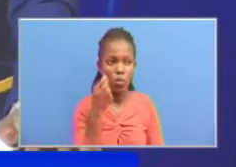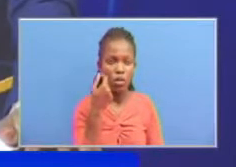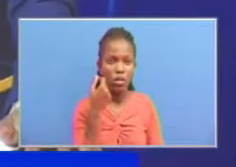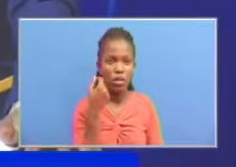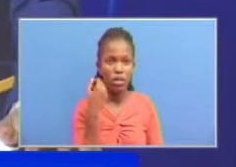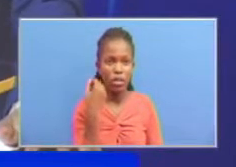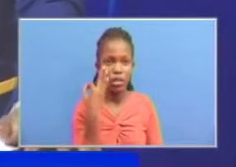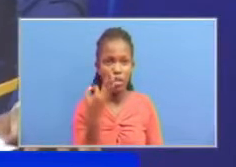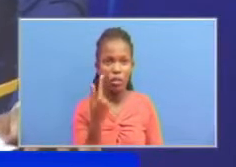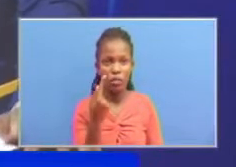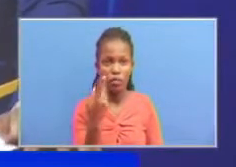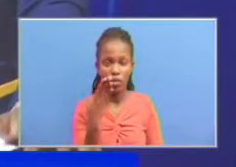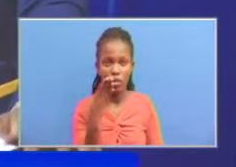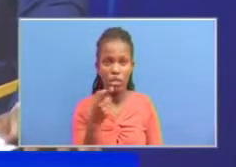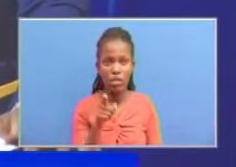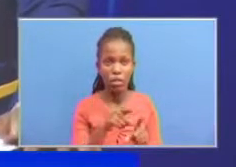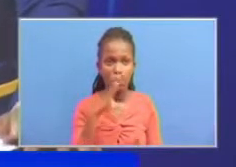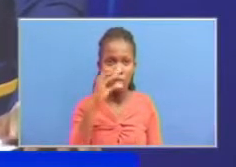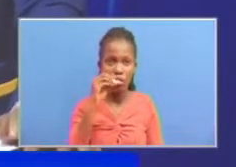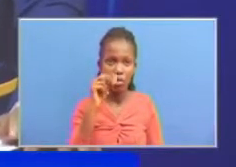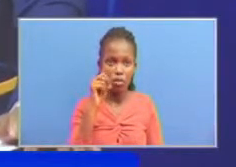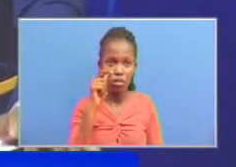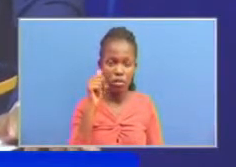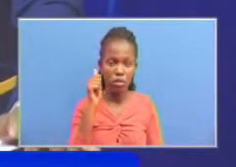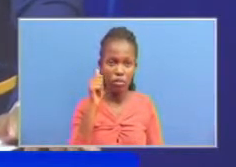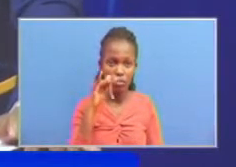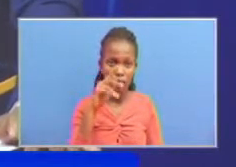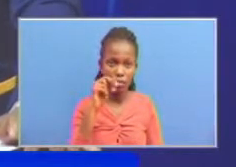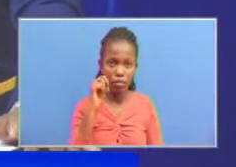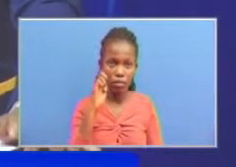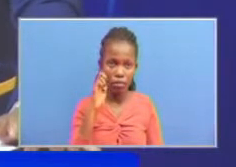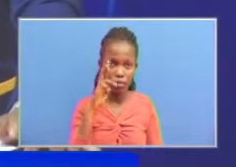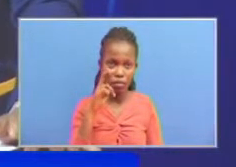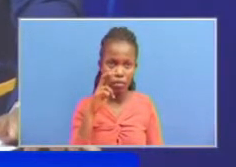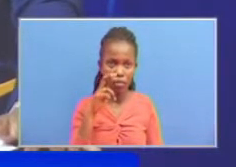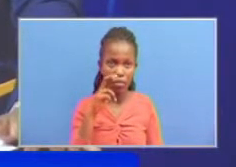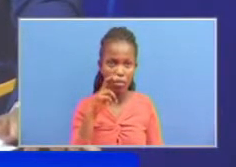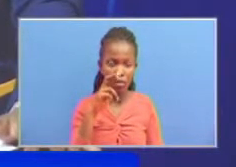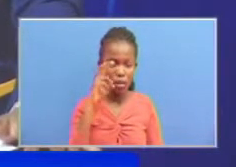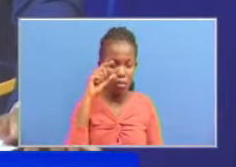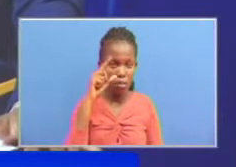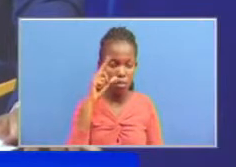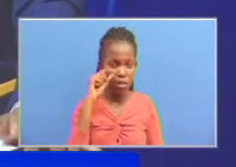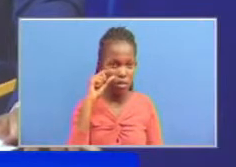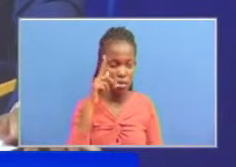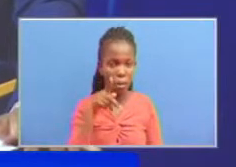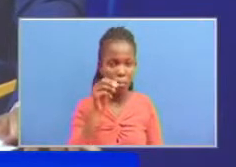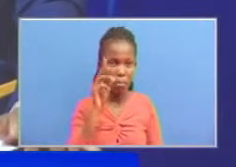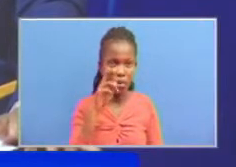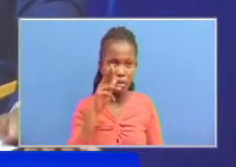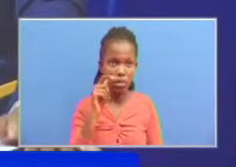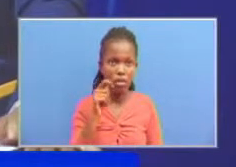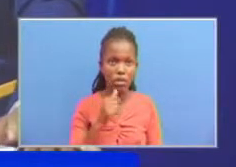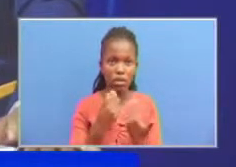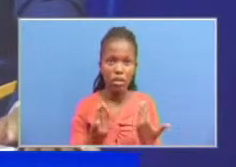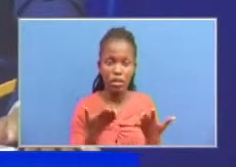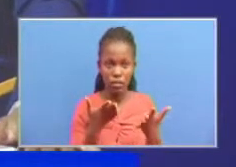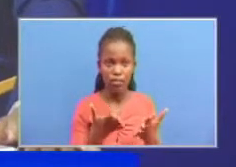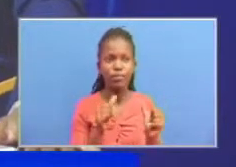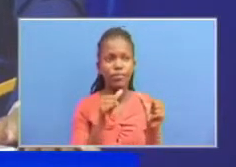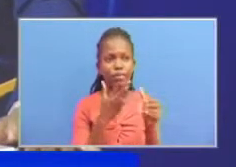na makonteina mana eli miongweli na itatu na ile ikwamite kilindini cha Mombasa sindu i